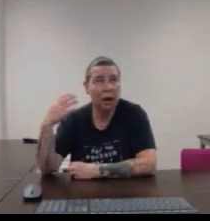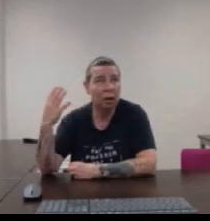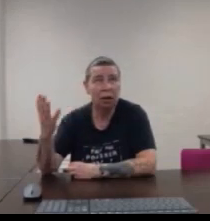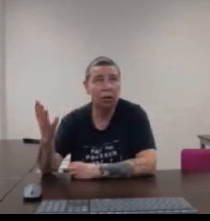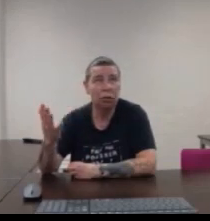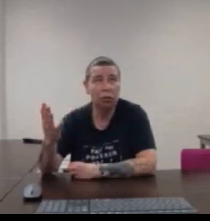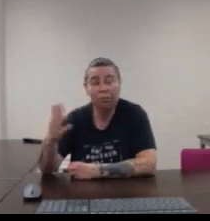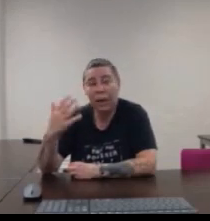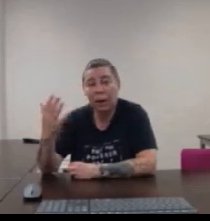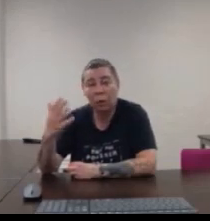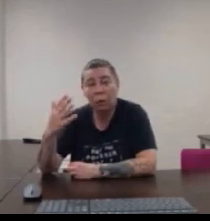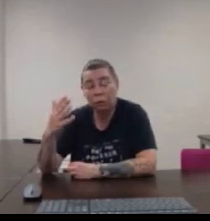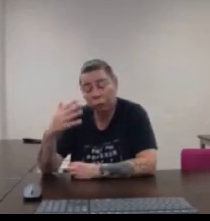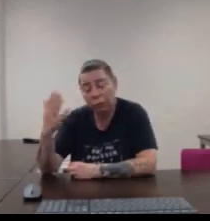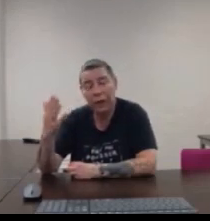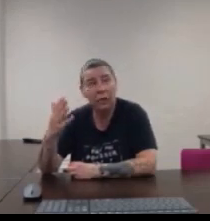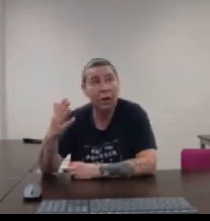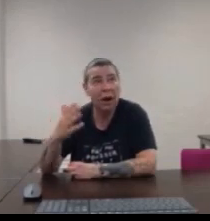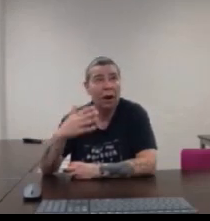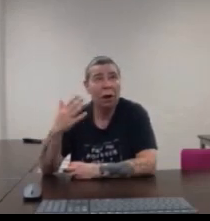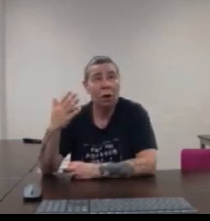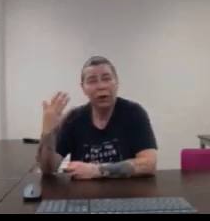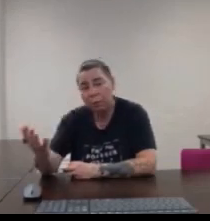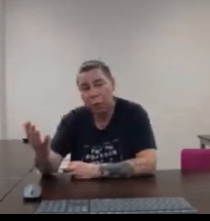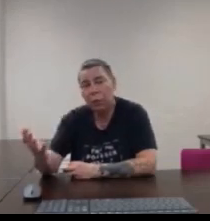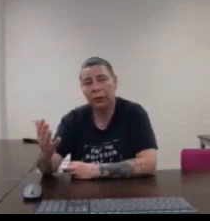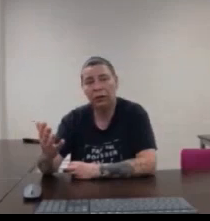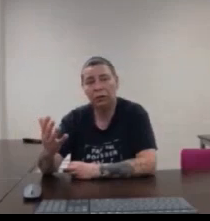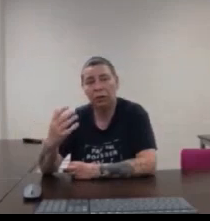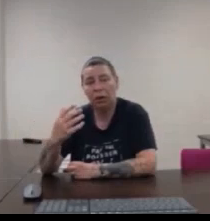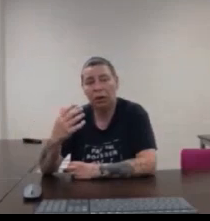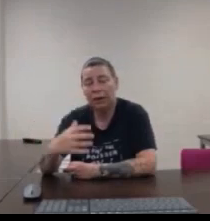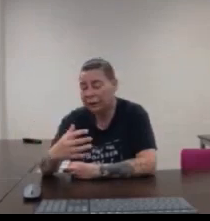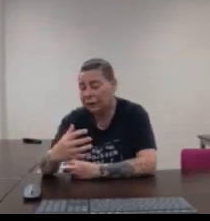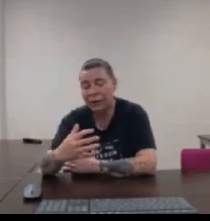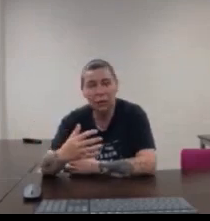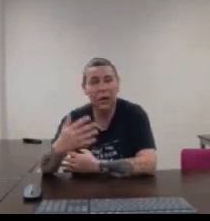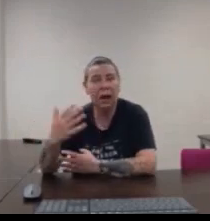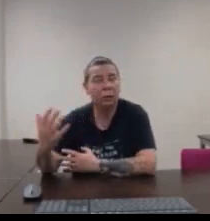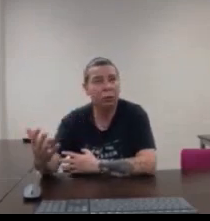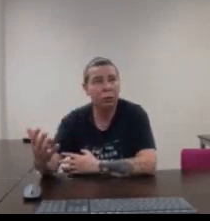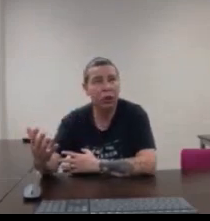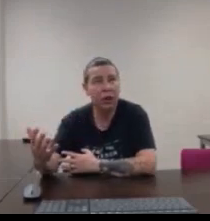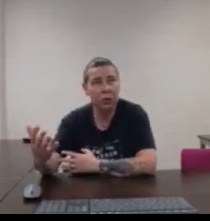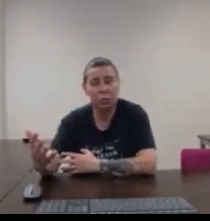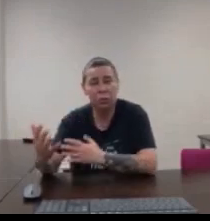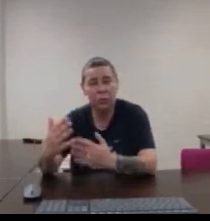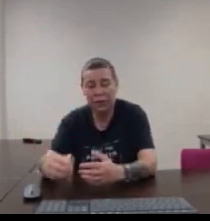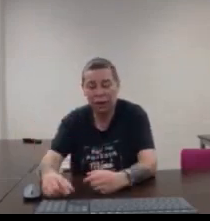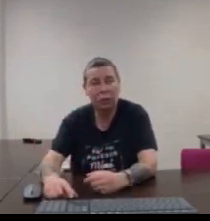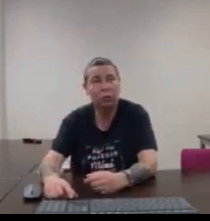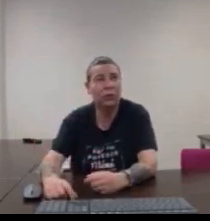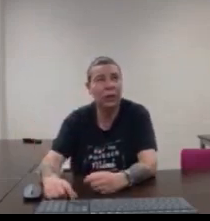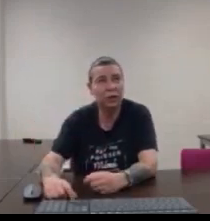etc. Donc, vous allez le voir. On a beau penser que les atteintes articulaires, elles vont plus toucher les gens qui bougent,